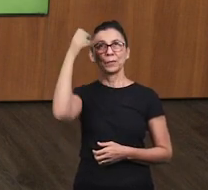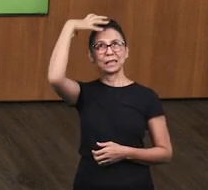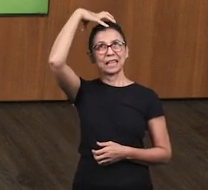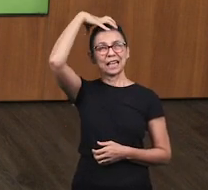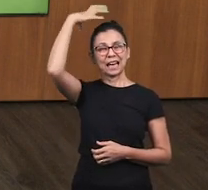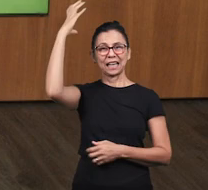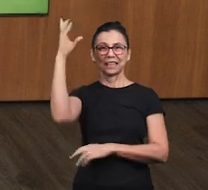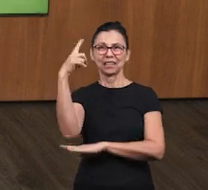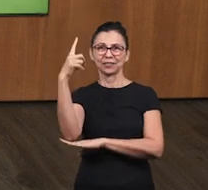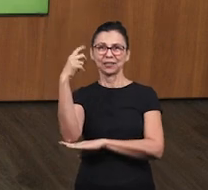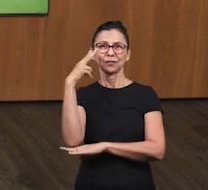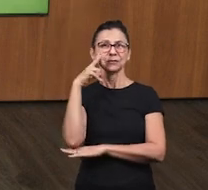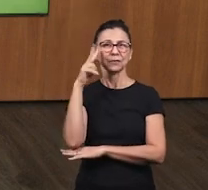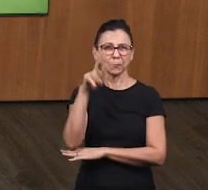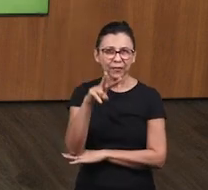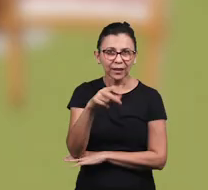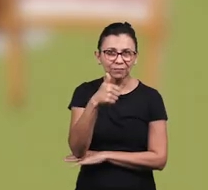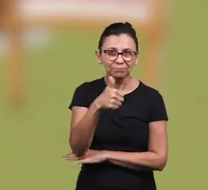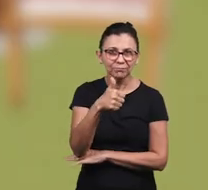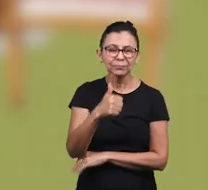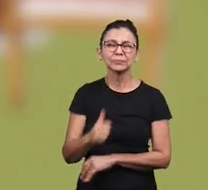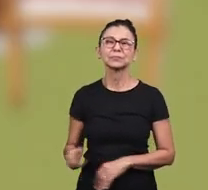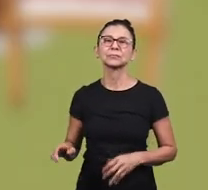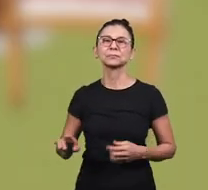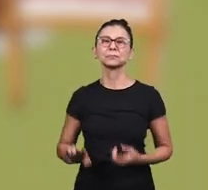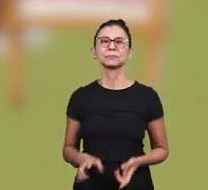David. Nous allons tous regarder.